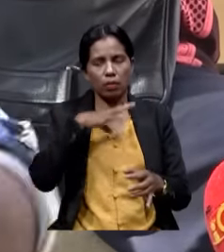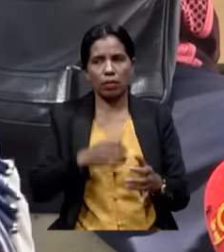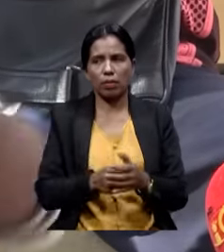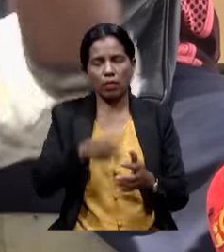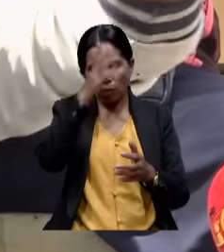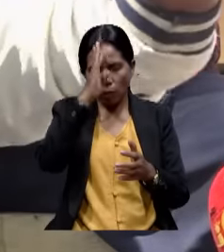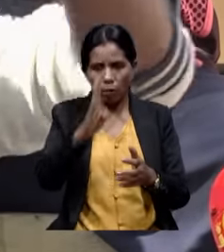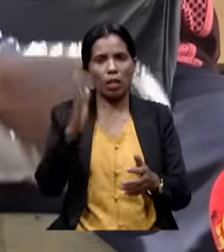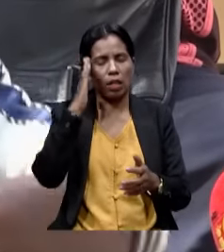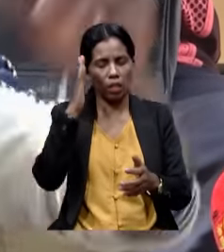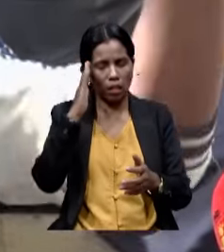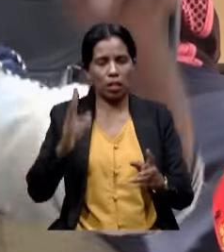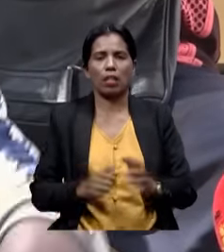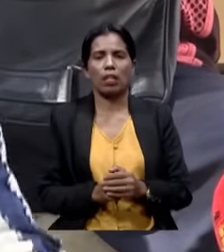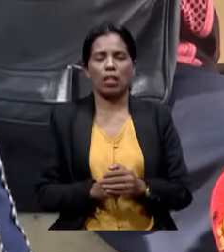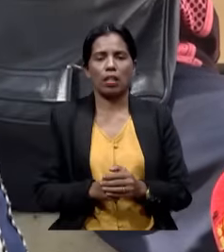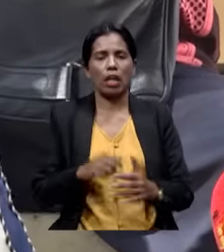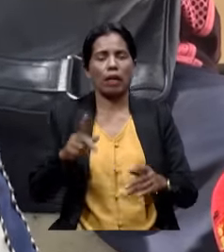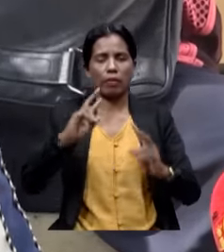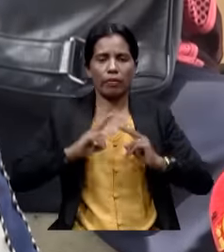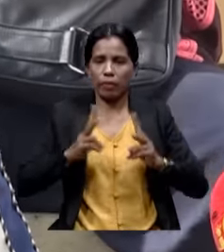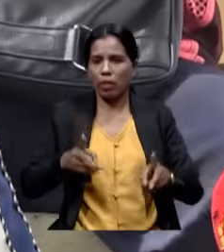katene, mati bia sira katene, Nicola Lobato, pasu sebiar si katene, idane.